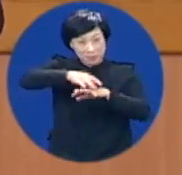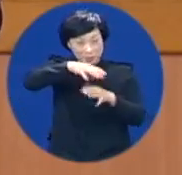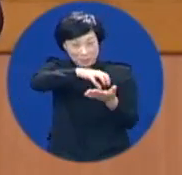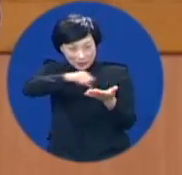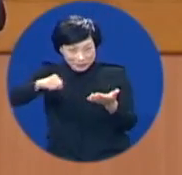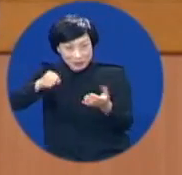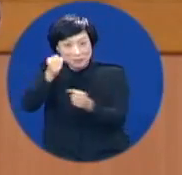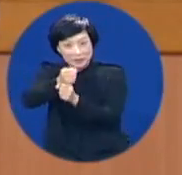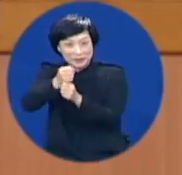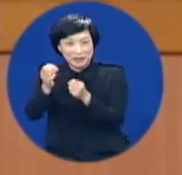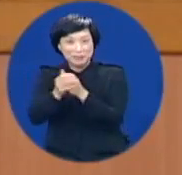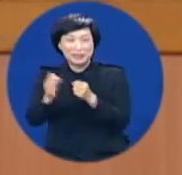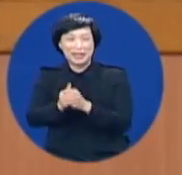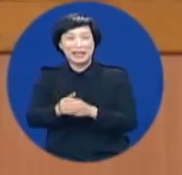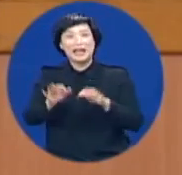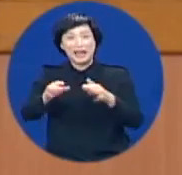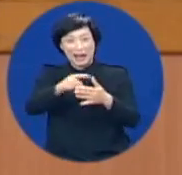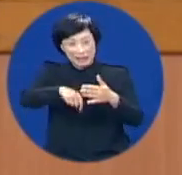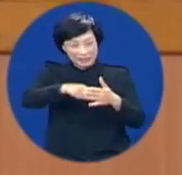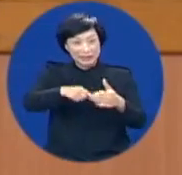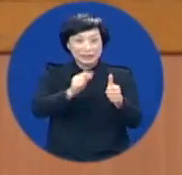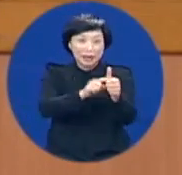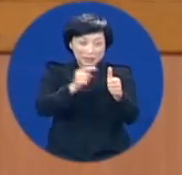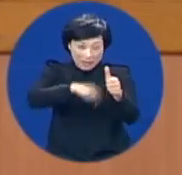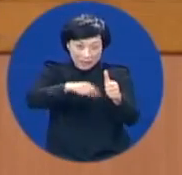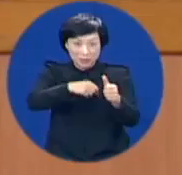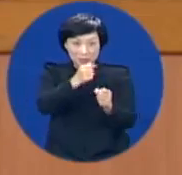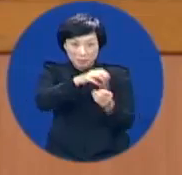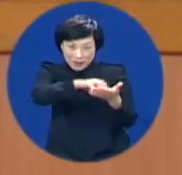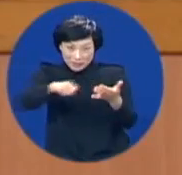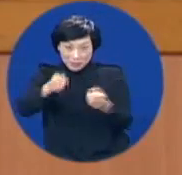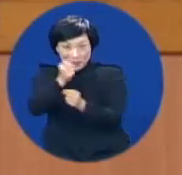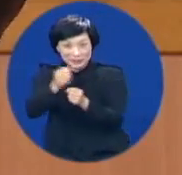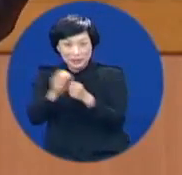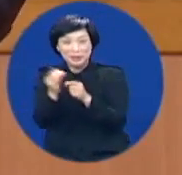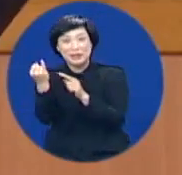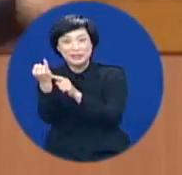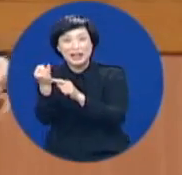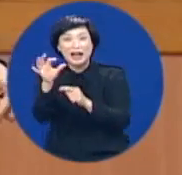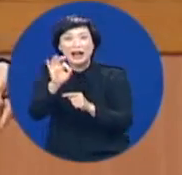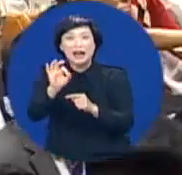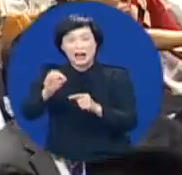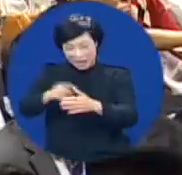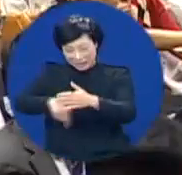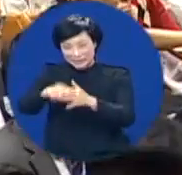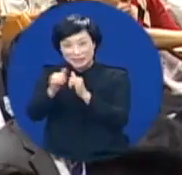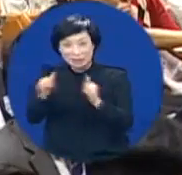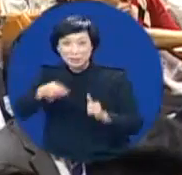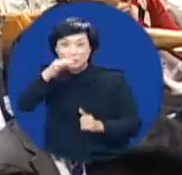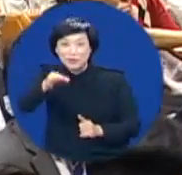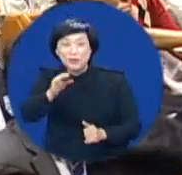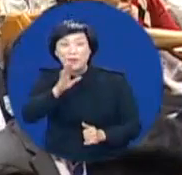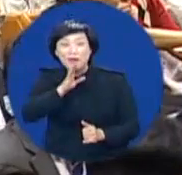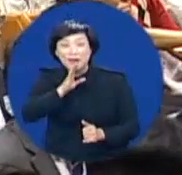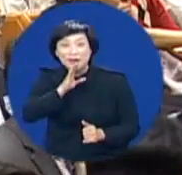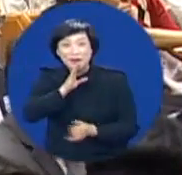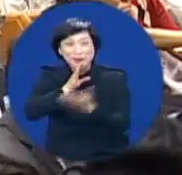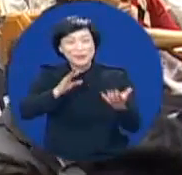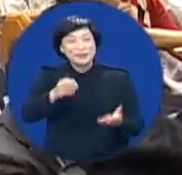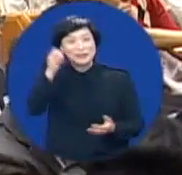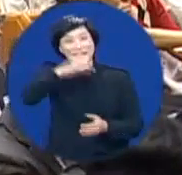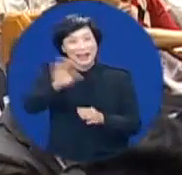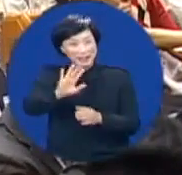괴는 괜히 그냥 만들어진 용어가 아닙니다. 창조할 때 하나님이 그렇게 만드셨어요.